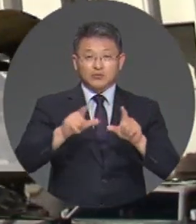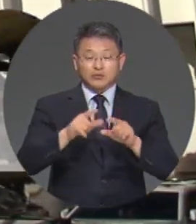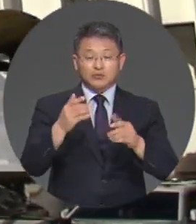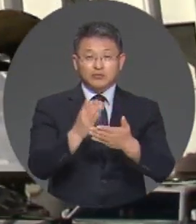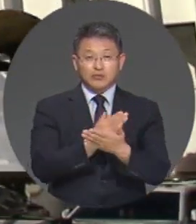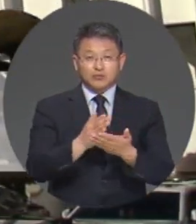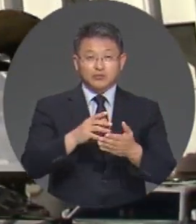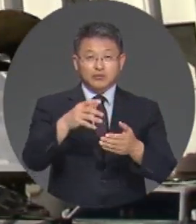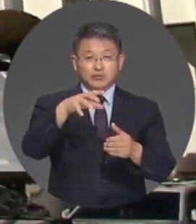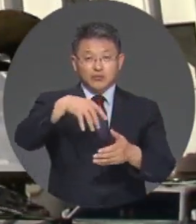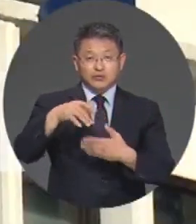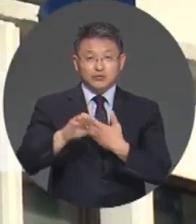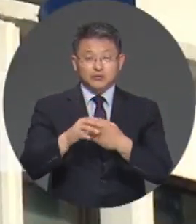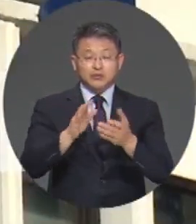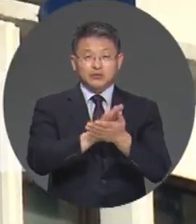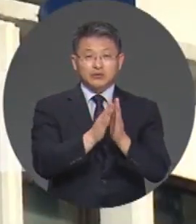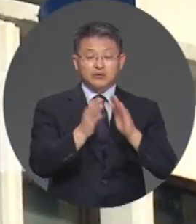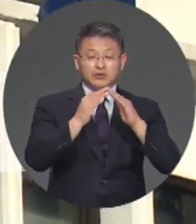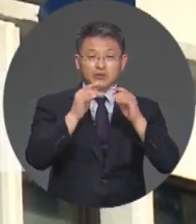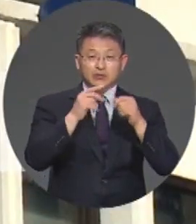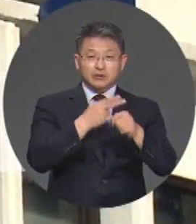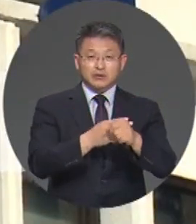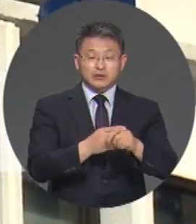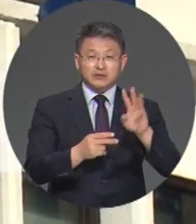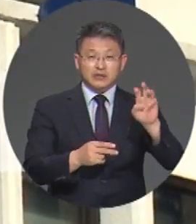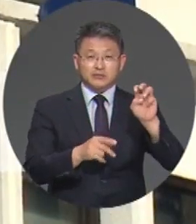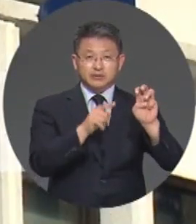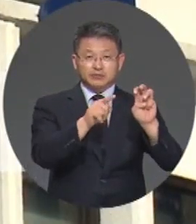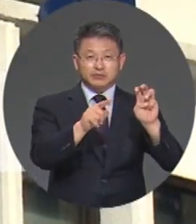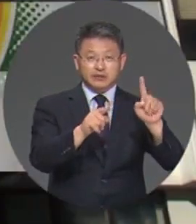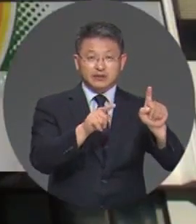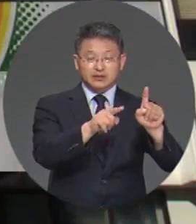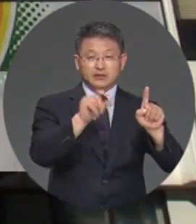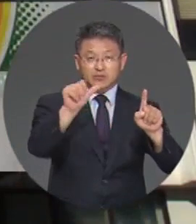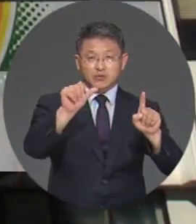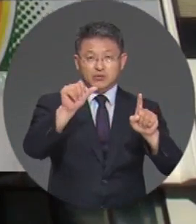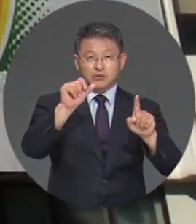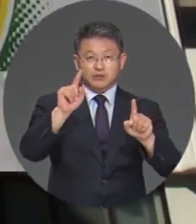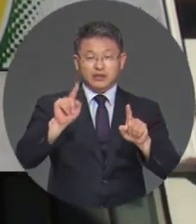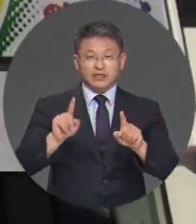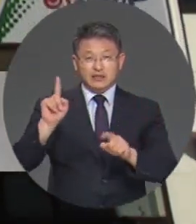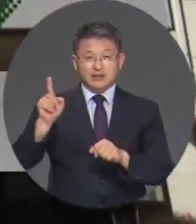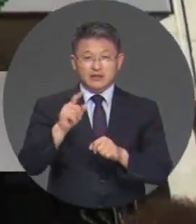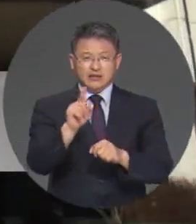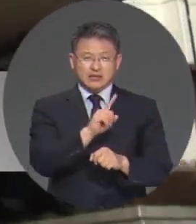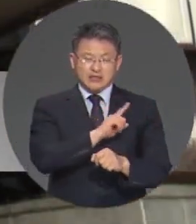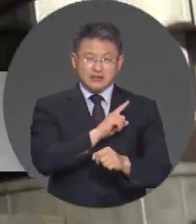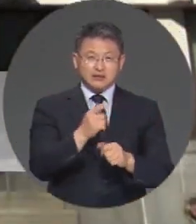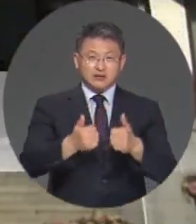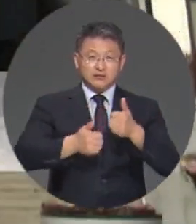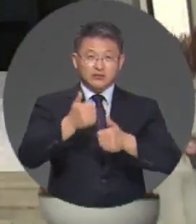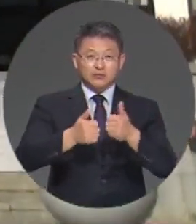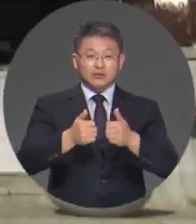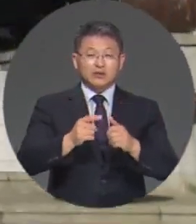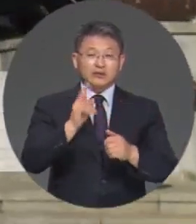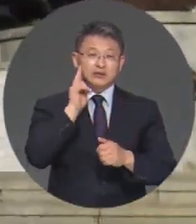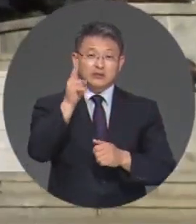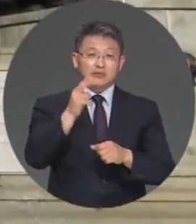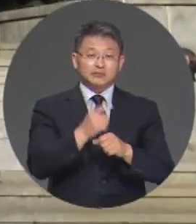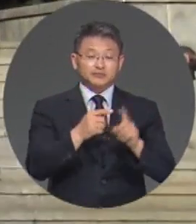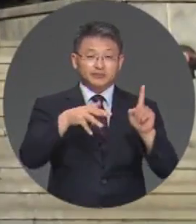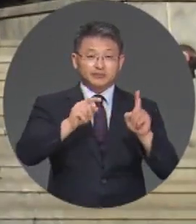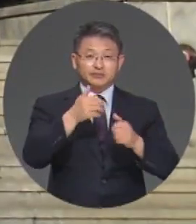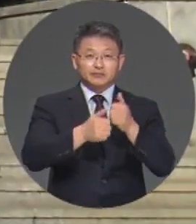구분 모집의 경우 유치원 교사가 31.5대 1로 가장 높은 경쟁률을 보였습니다 1차